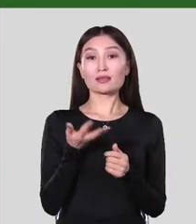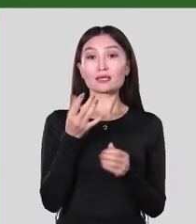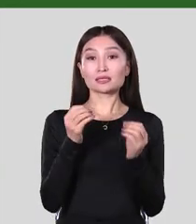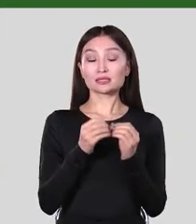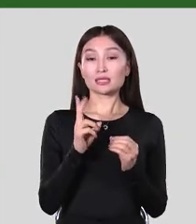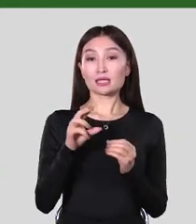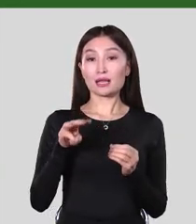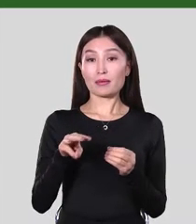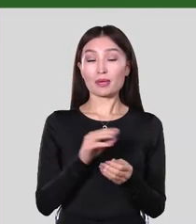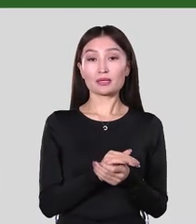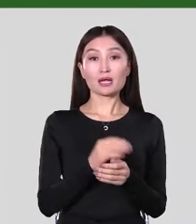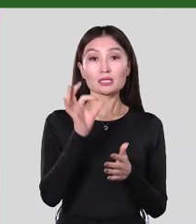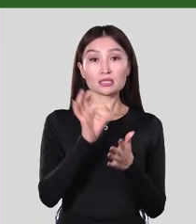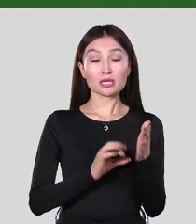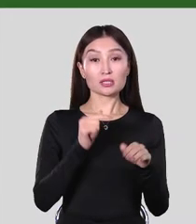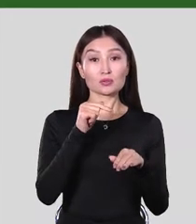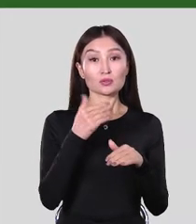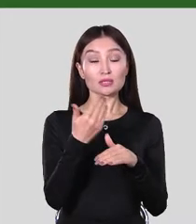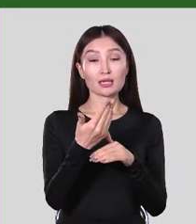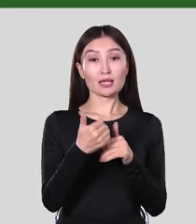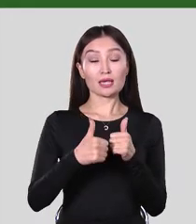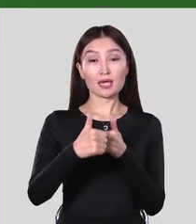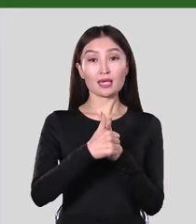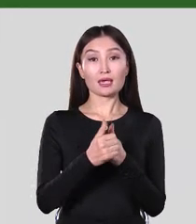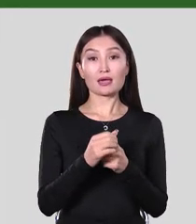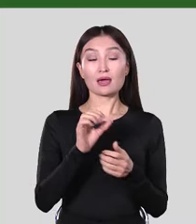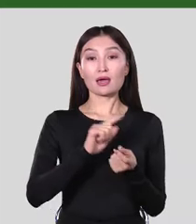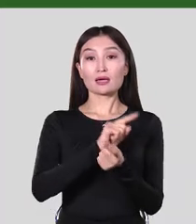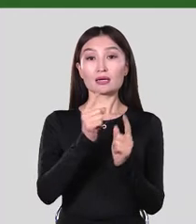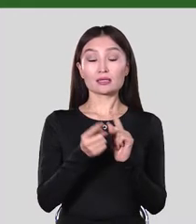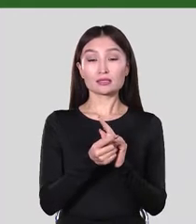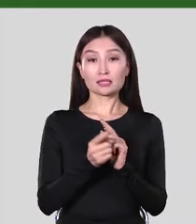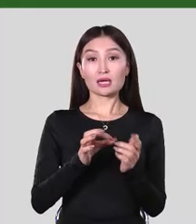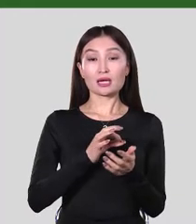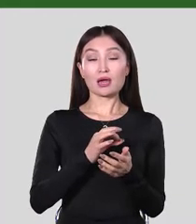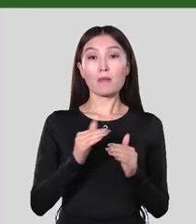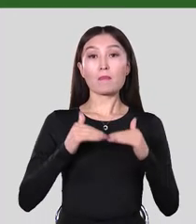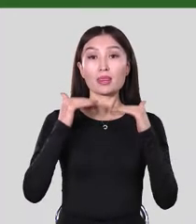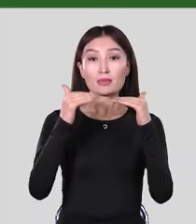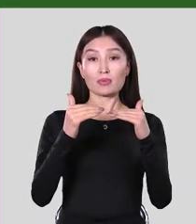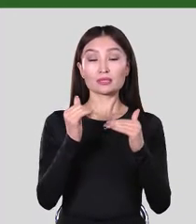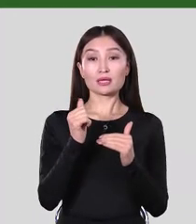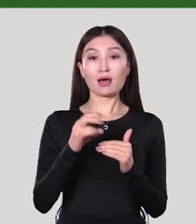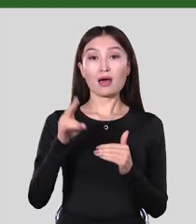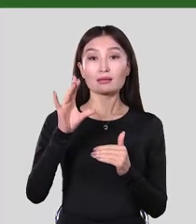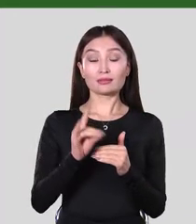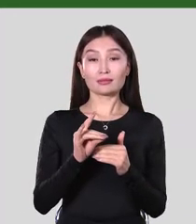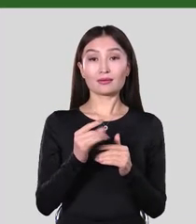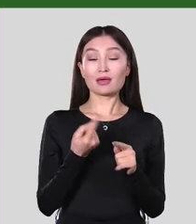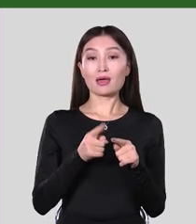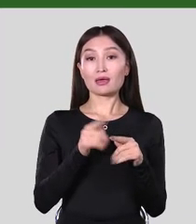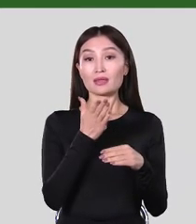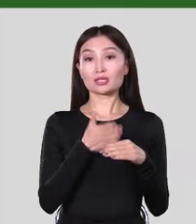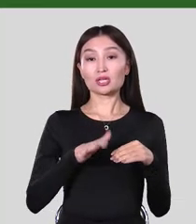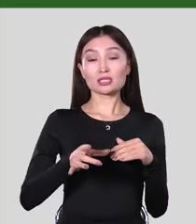километров. Сразу за ней резко, почти отвесно поднимаются Анды. Эта